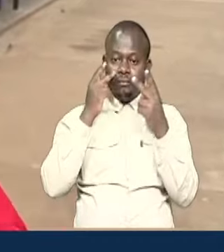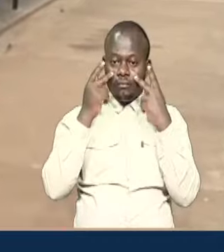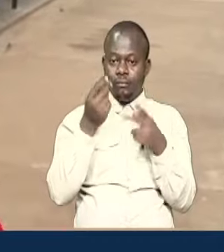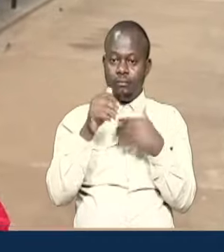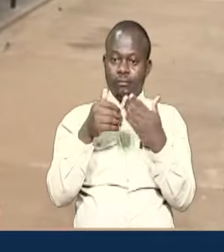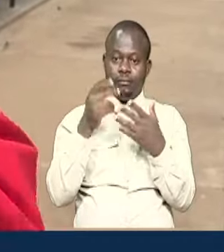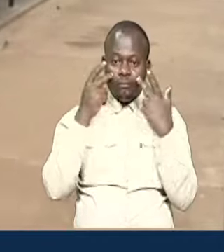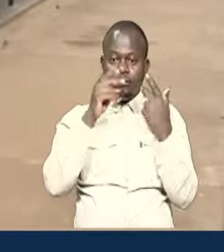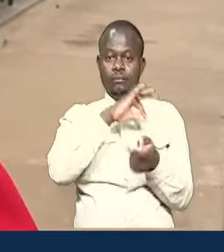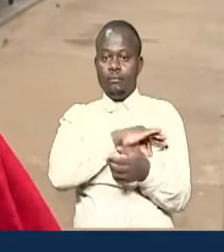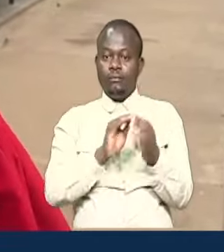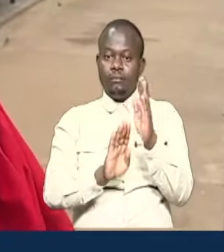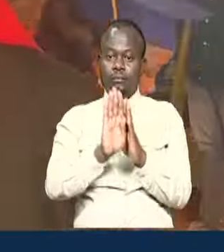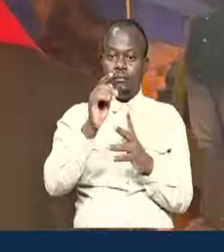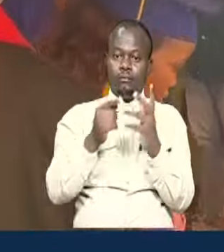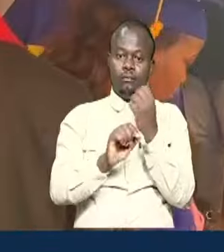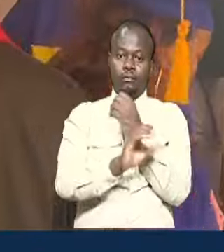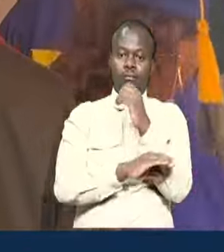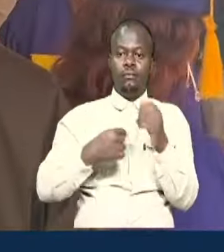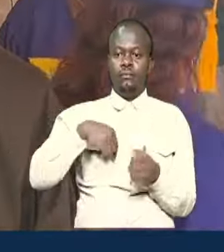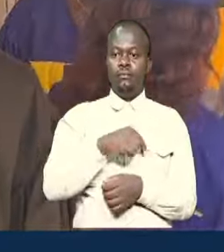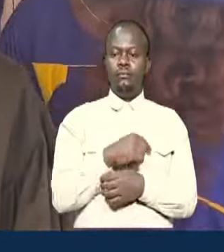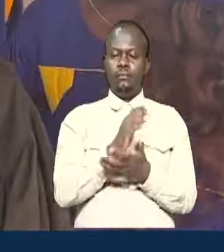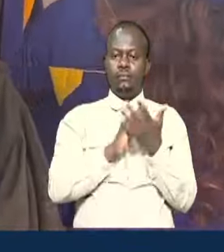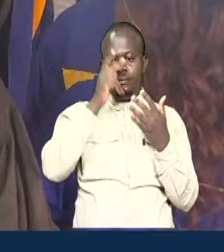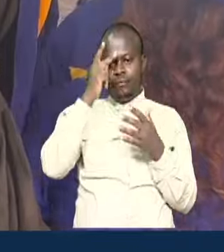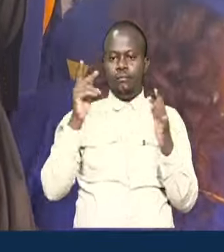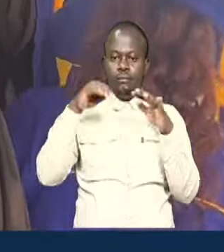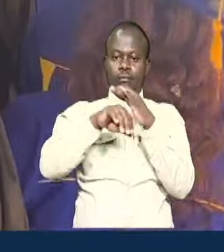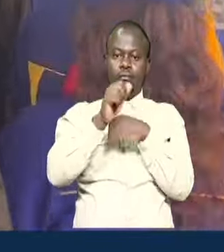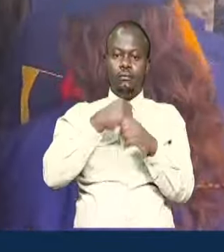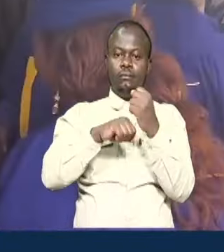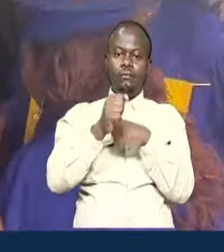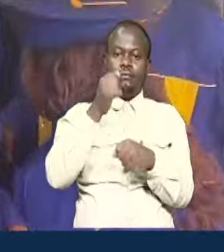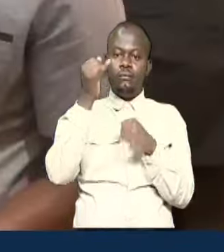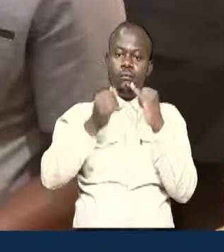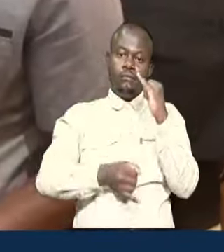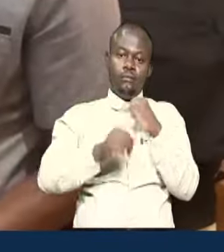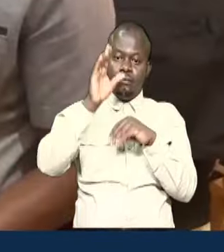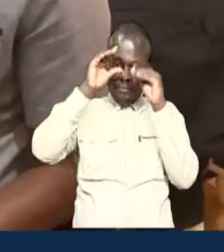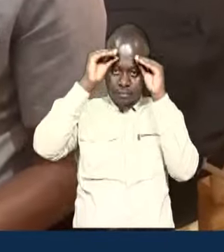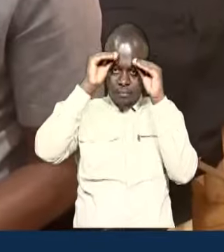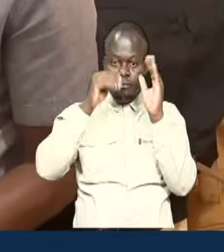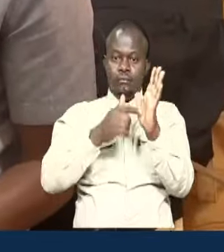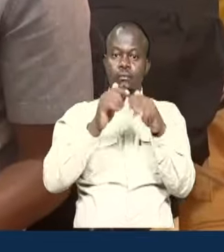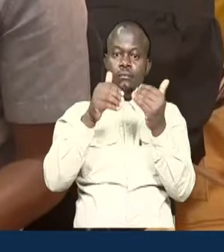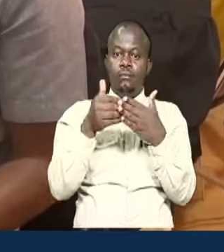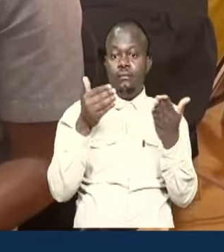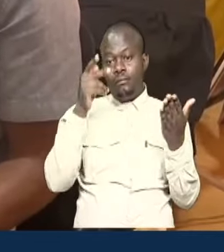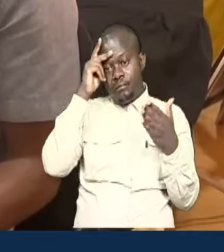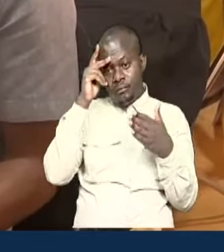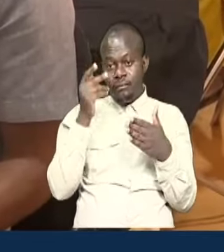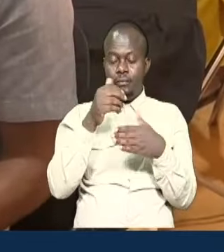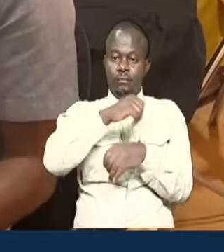amafaranga, kubona inyungu, ku developing igihugu cyacu. Bamwe mu babyeyi bitabira iki gikorwa cy'ibiro byo gusoza amasomo bagaragaje ko uretse ubumenyi abo